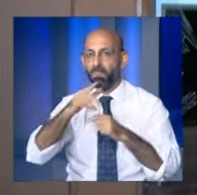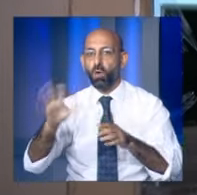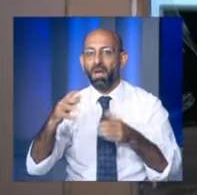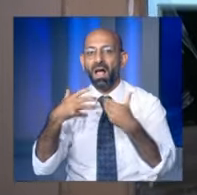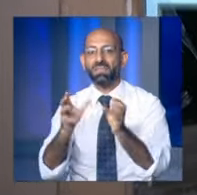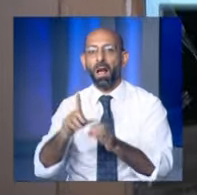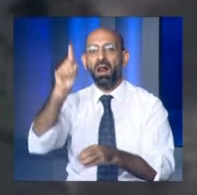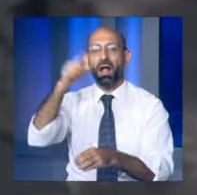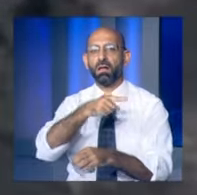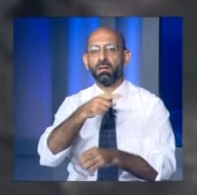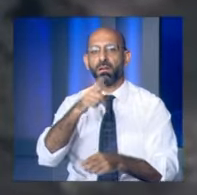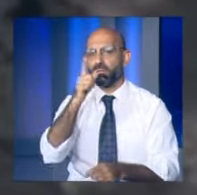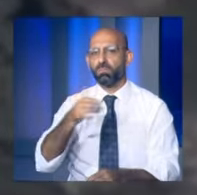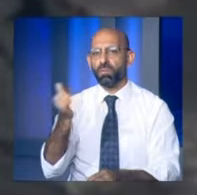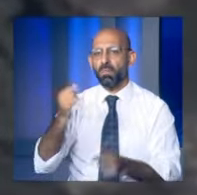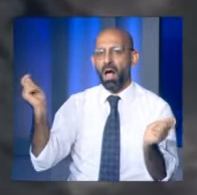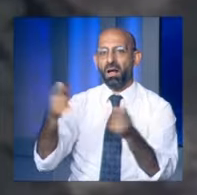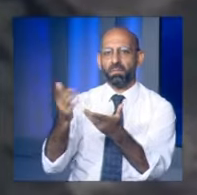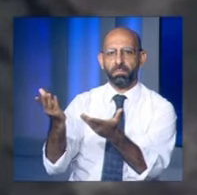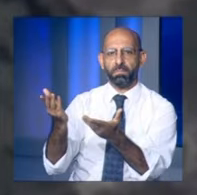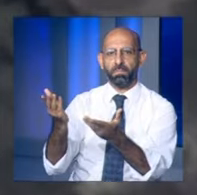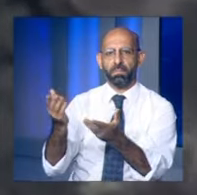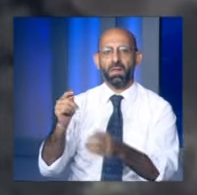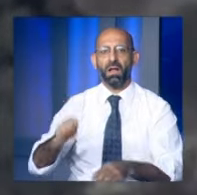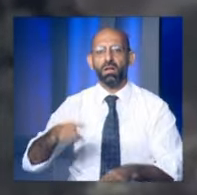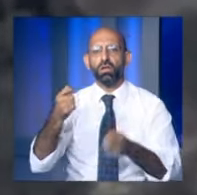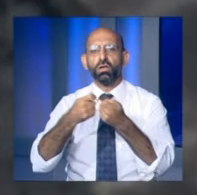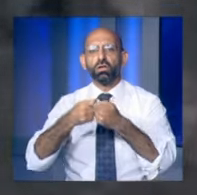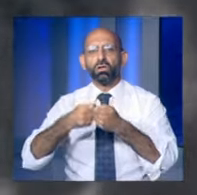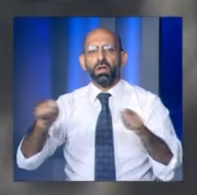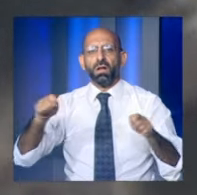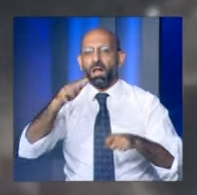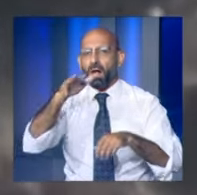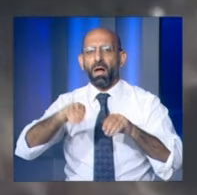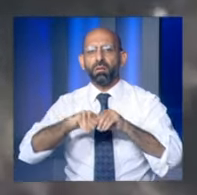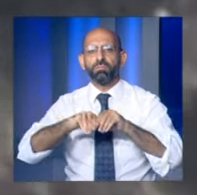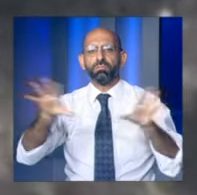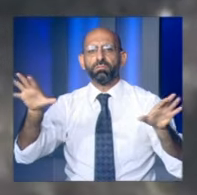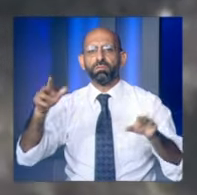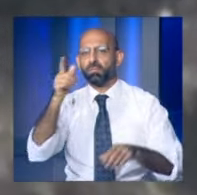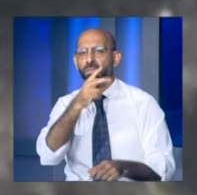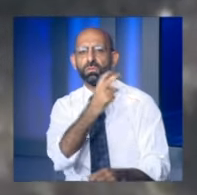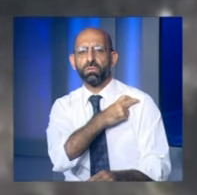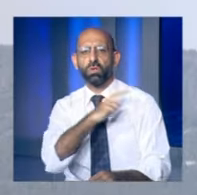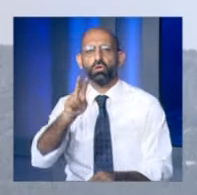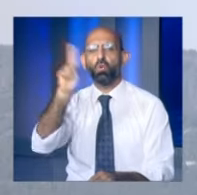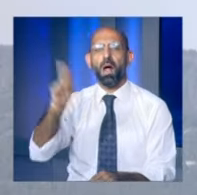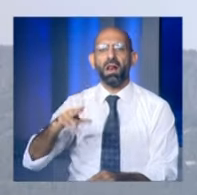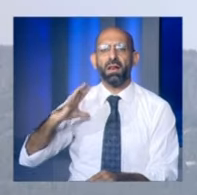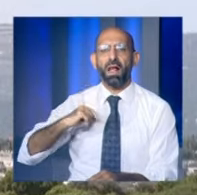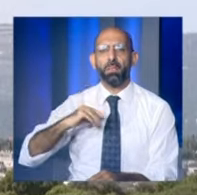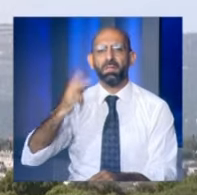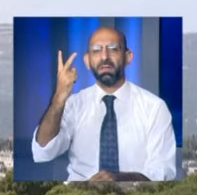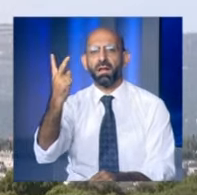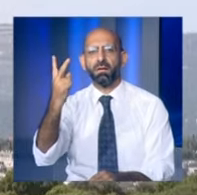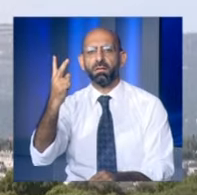ذلك لا يعني أن بإمكان حزب الله أن يرتاح لعدم نشوب حرب. صحيفة الأخبار نشرت أن العماد جوزيف عون في رده